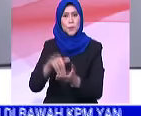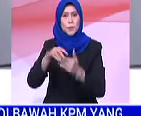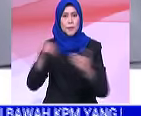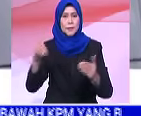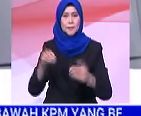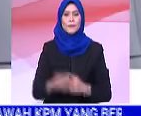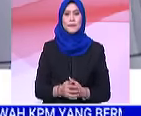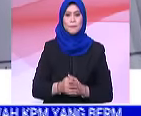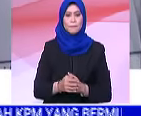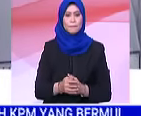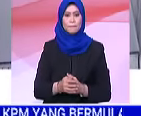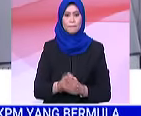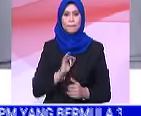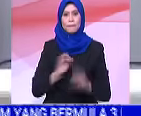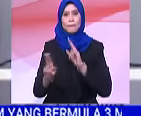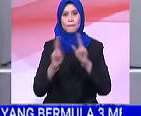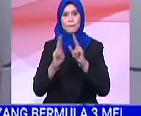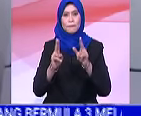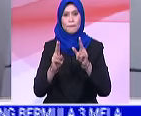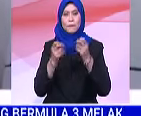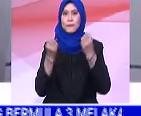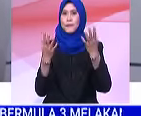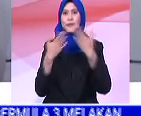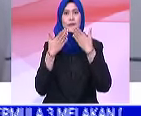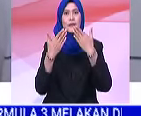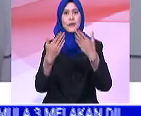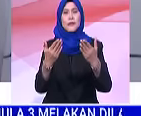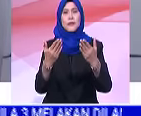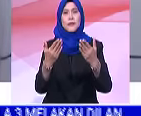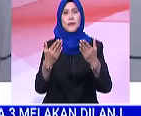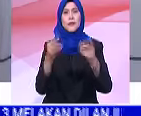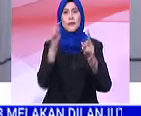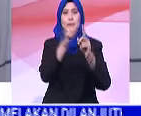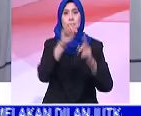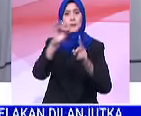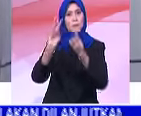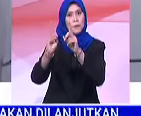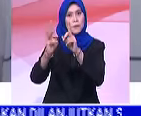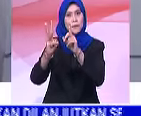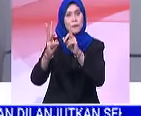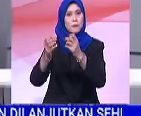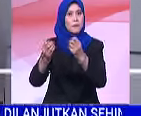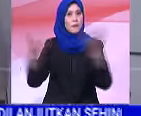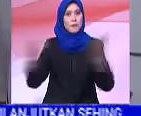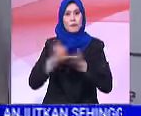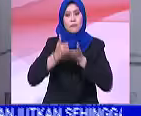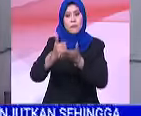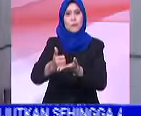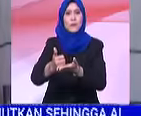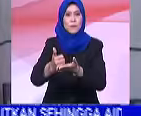RM387,000. Saya ingin ucapkan ribuan terima kasih pada JKM yang selama ini telah membantu